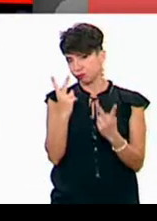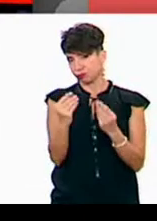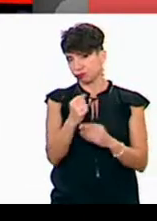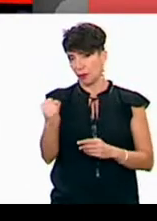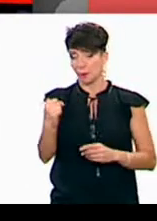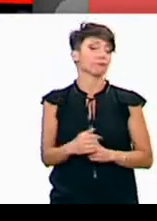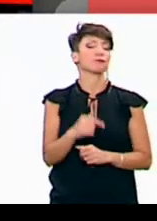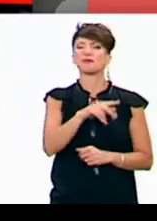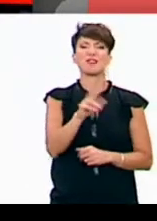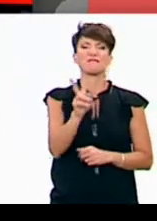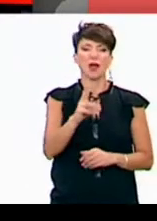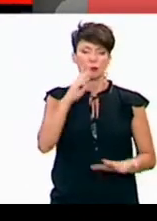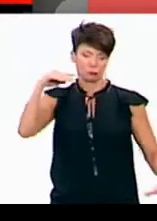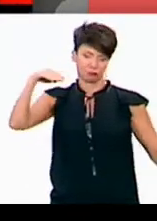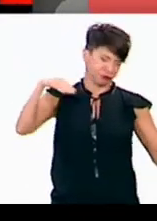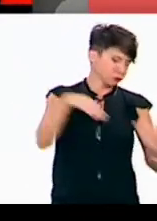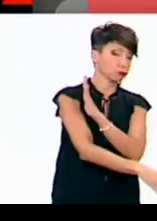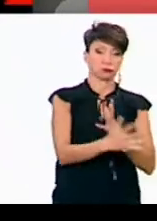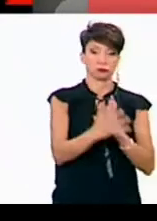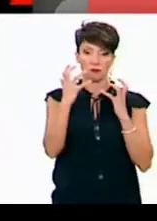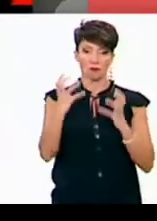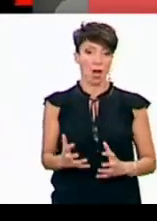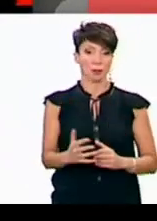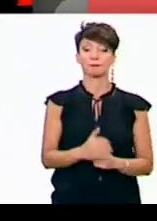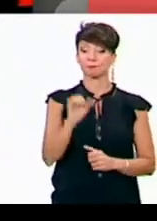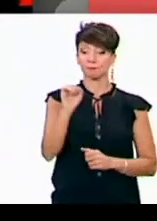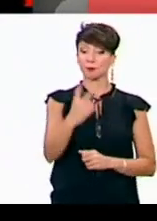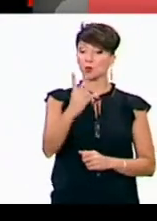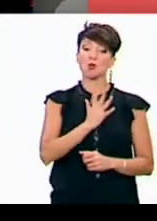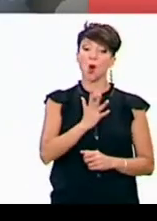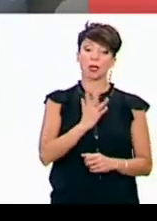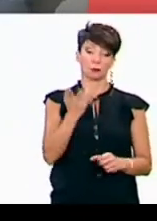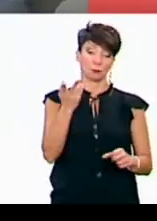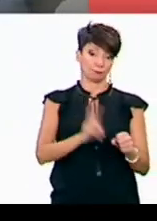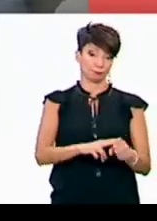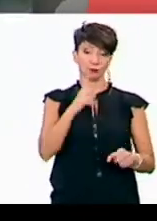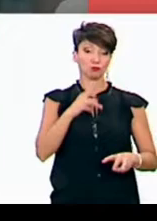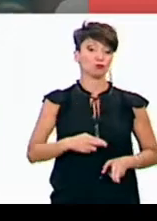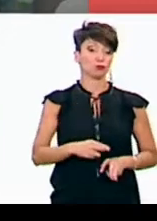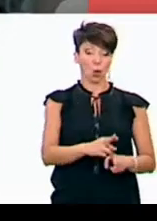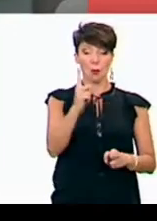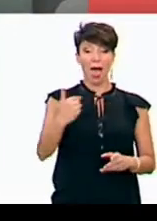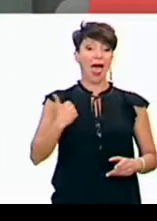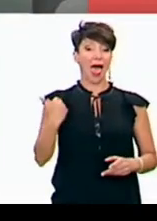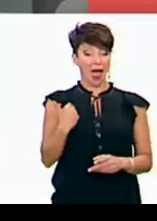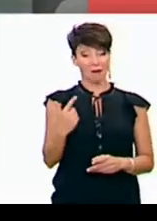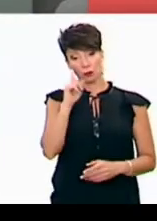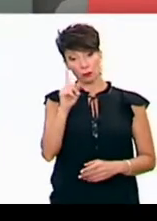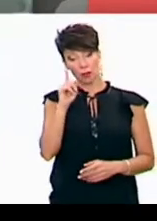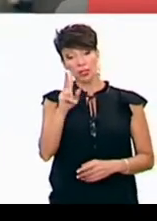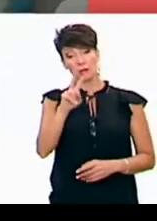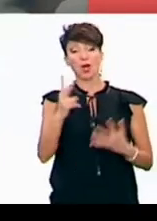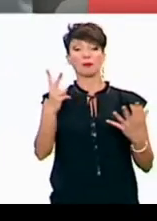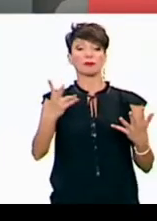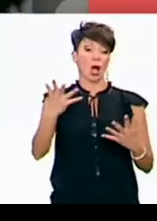Πάμε στη Βενεζουέλα τώρα, η οποία πραγματικά έχει βυθιστεί στο χάος. Δύο άτομα έχασαν τη ζωή τους στον δρόμο, Αντώνη, ένας έφηβος και μια